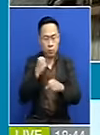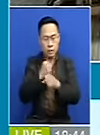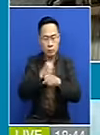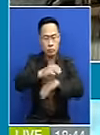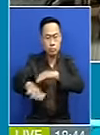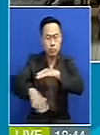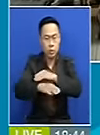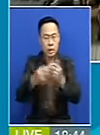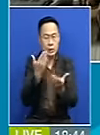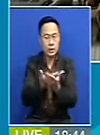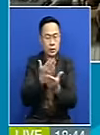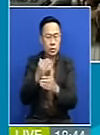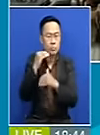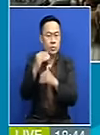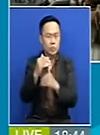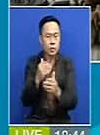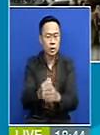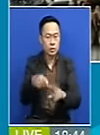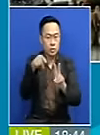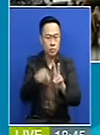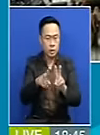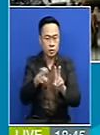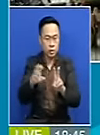ภคราคากลางประมาณ 2,265